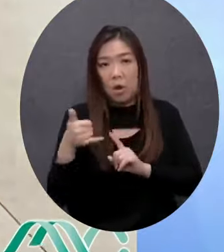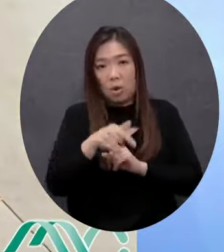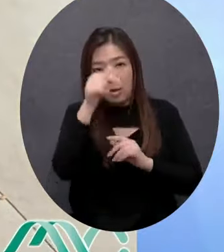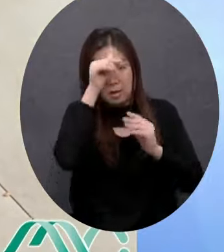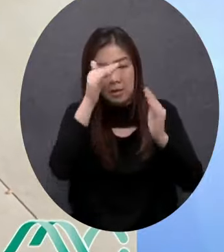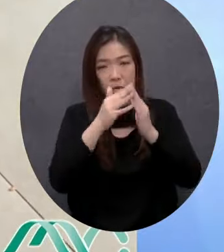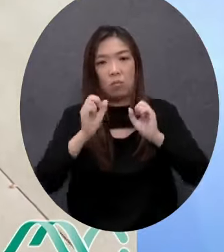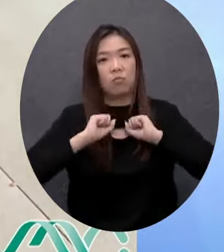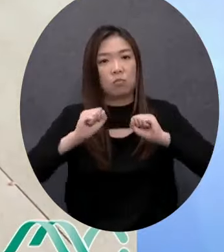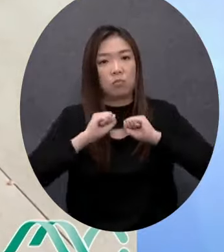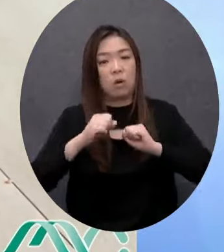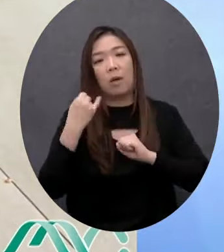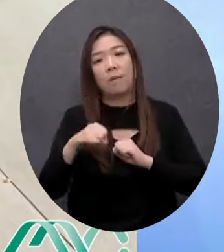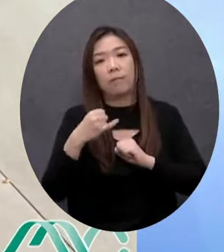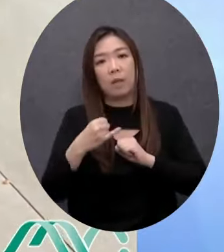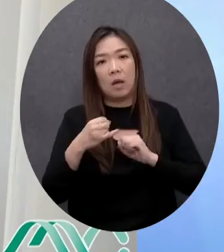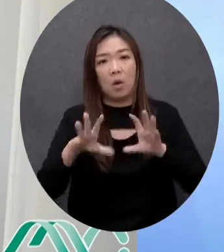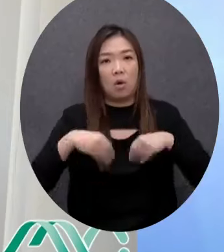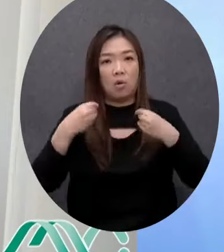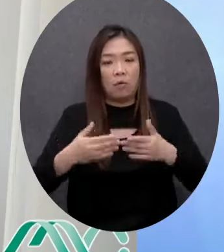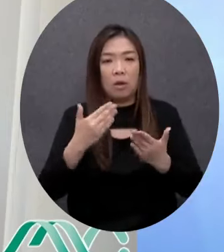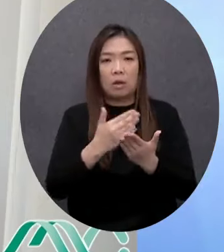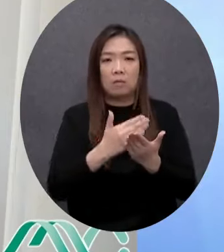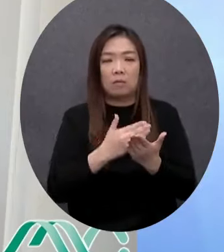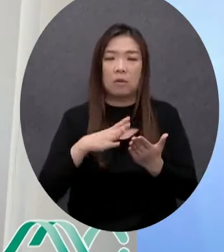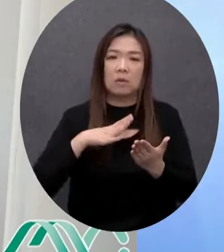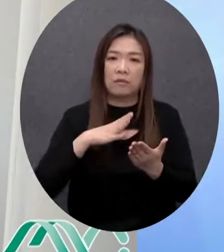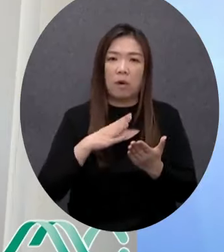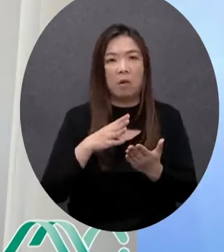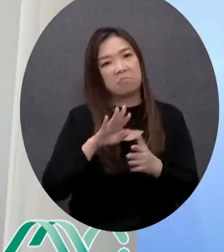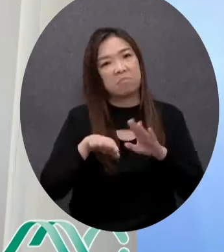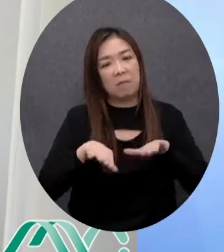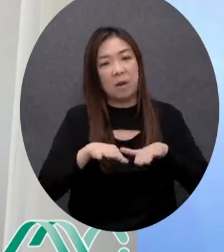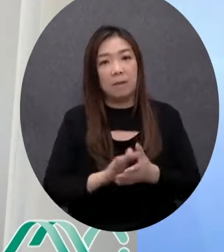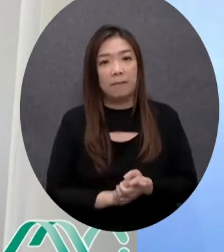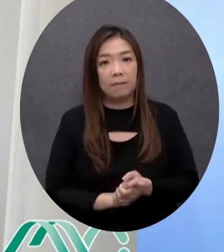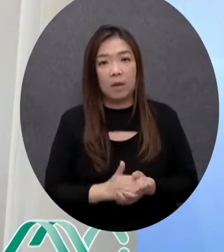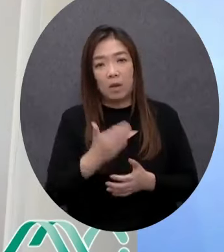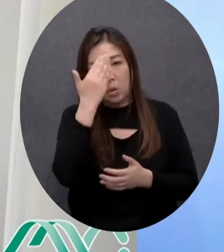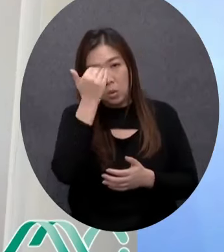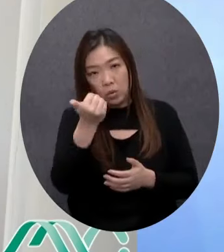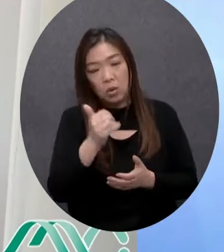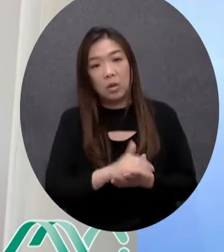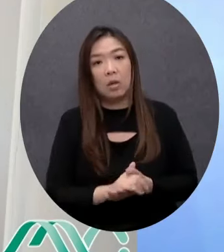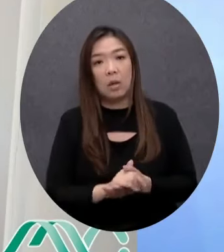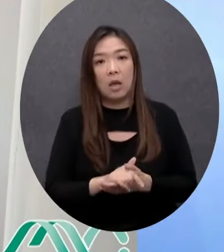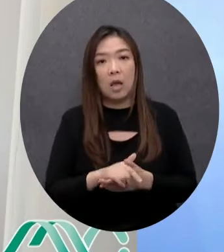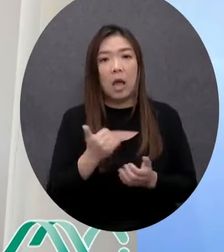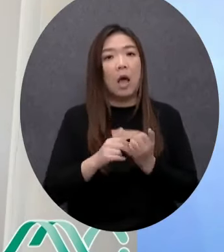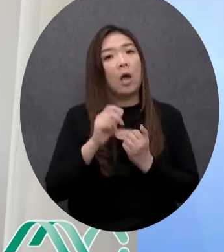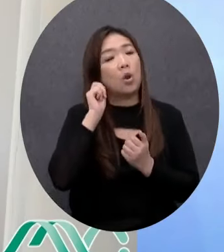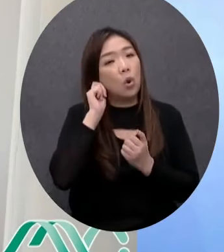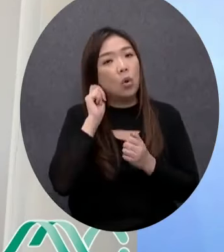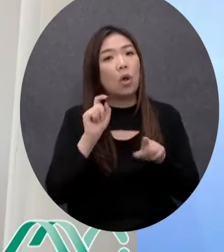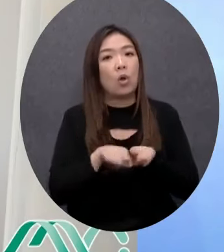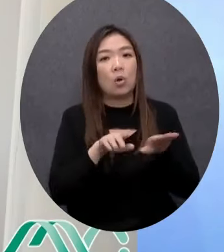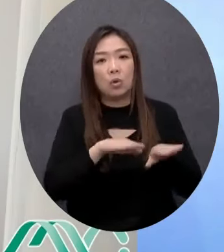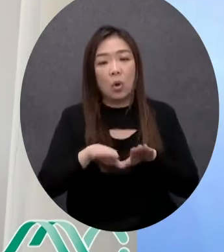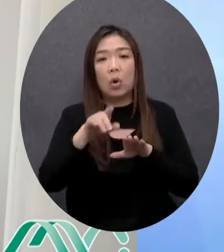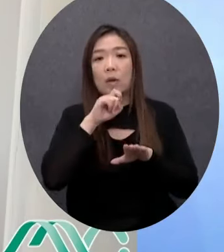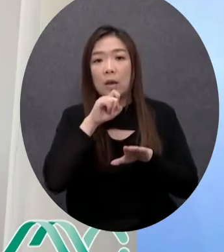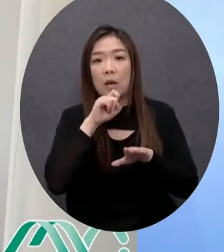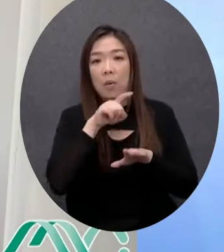復進度不太理想。 咁啊，幸好咧就啊女有同學啦，咁同學係醫